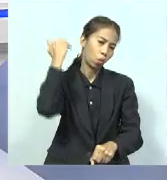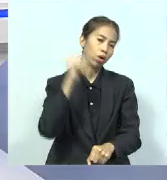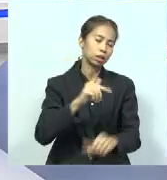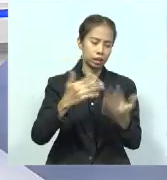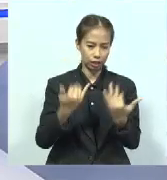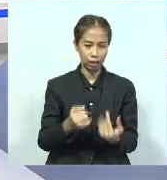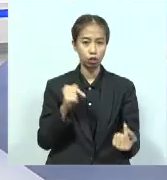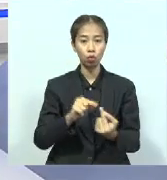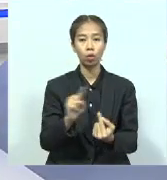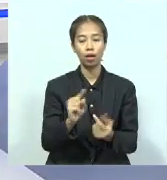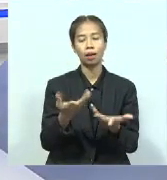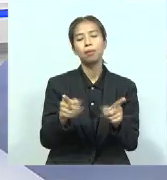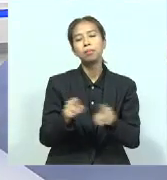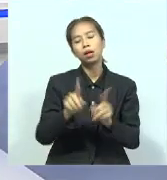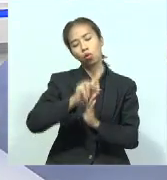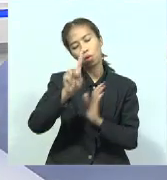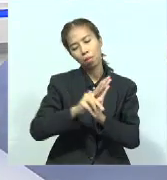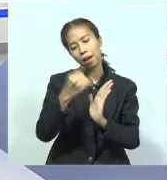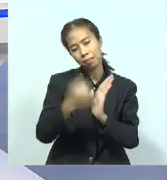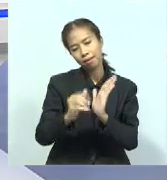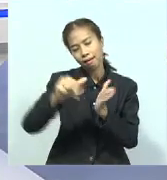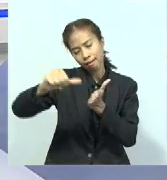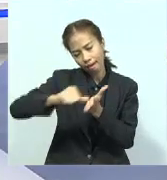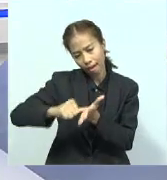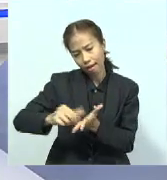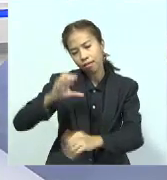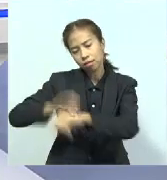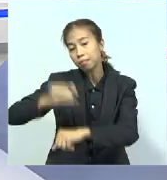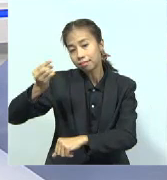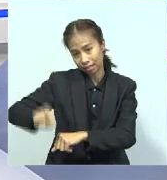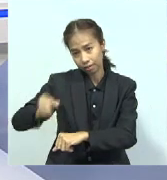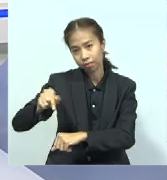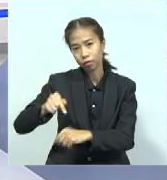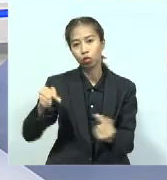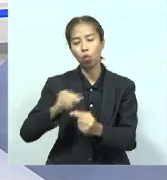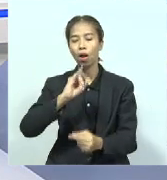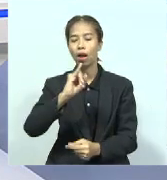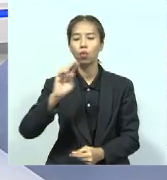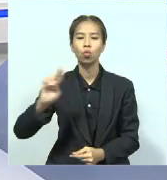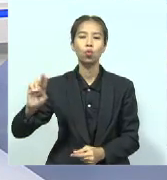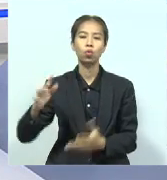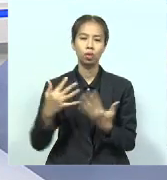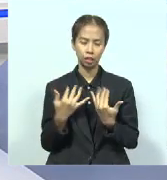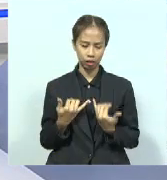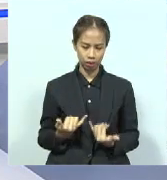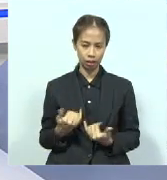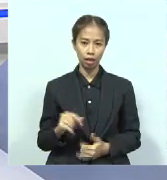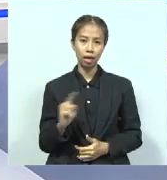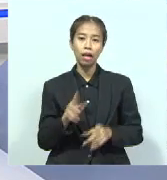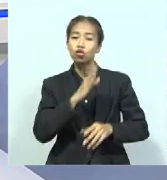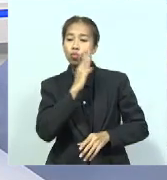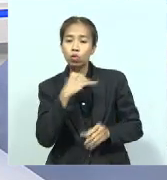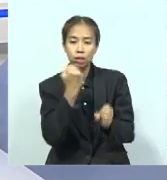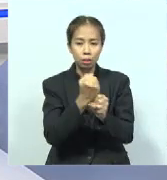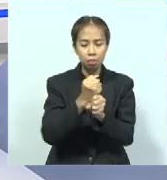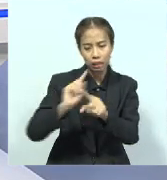ายหรือว่า IUU fishing นั่นเองซึ่งก็ต้องอย่างที่บอกไปก็คือว่าการที่จะมาหาเสียงนอกสภาเนี่ยก็ต้องนึกถึงผล